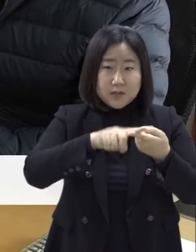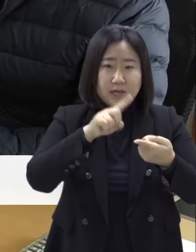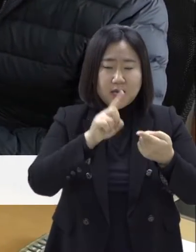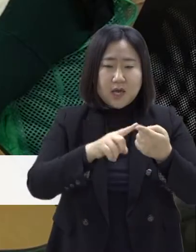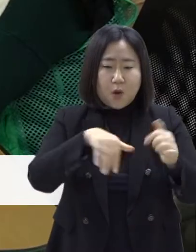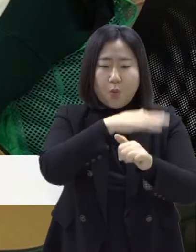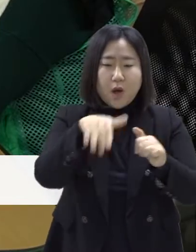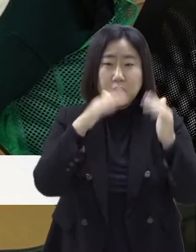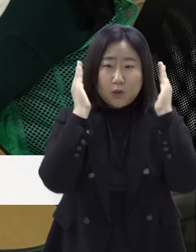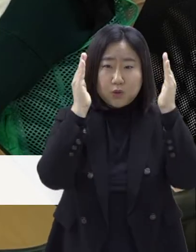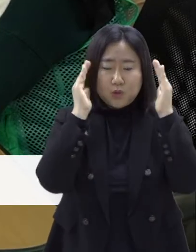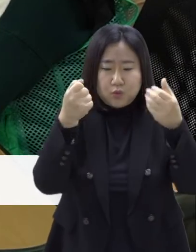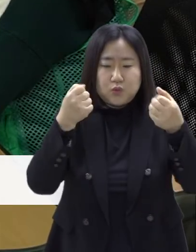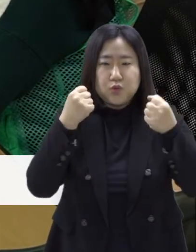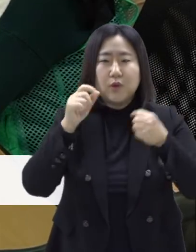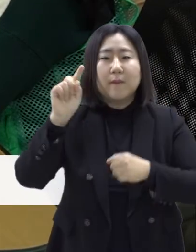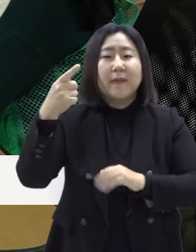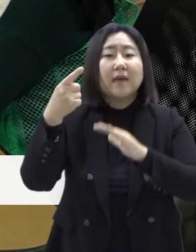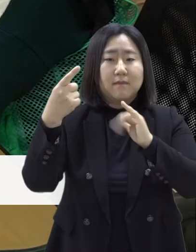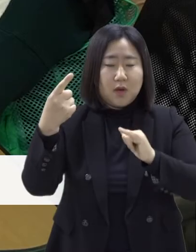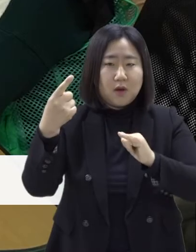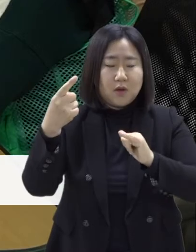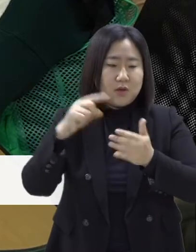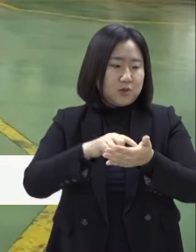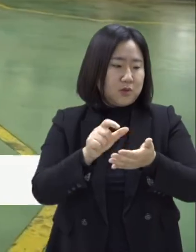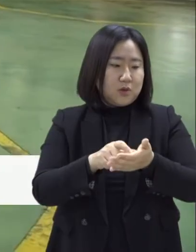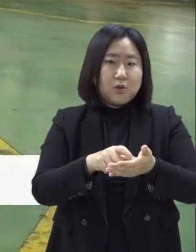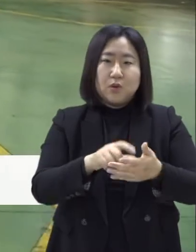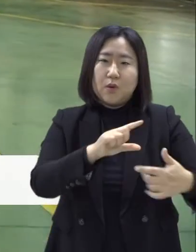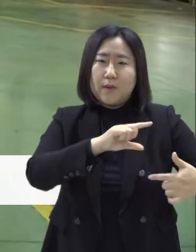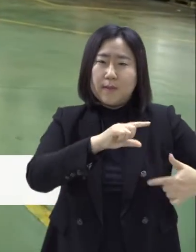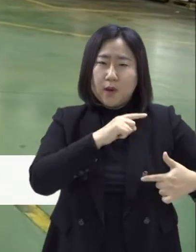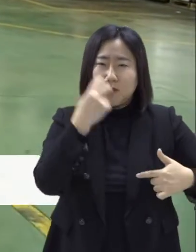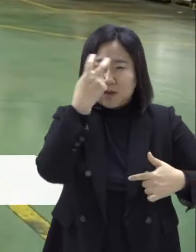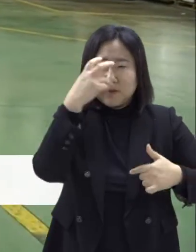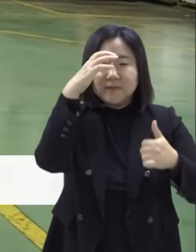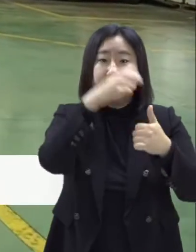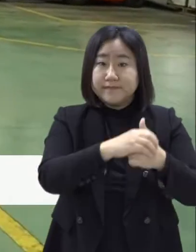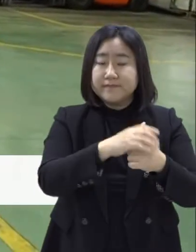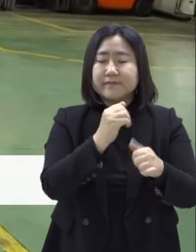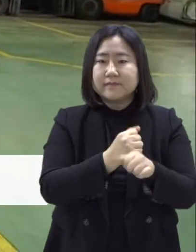이수한 서귀포 시민 100여 명을 명예환경감시단으로 위촉했는데요.